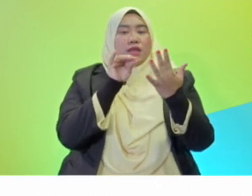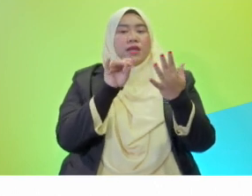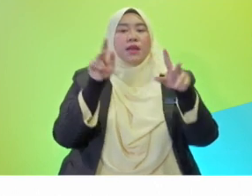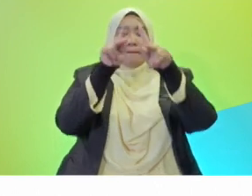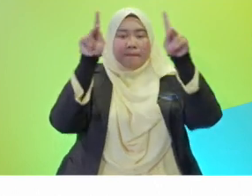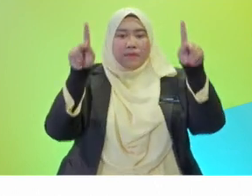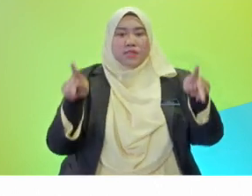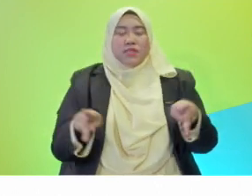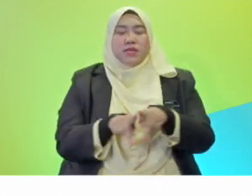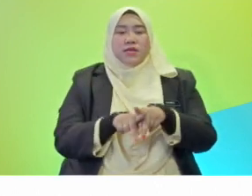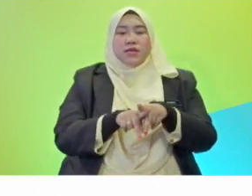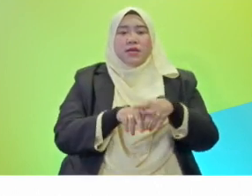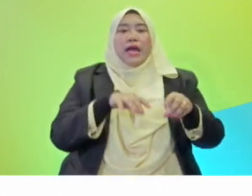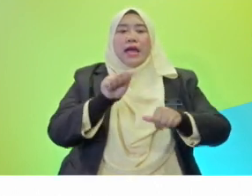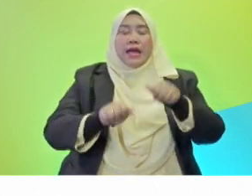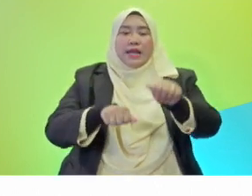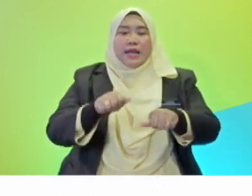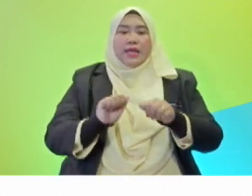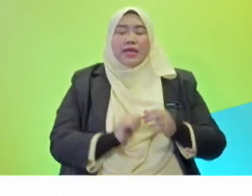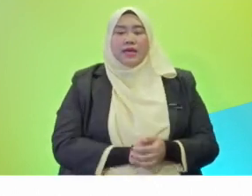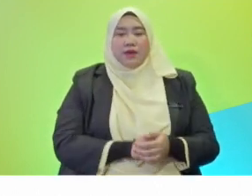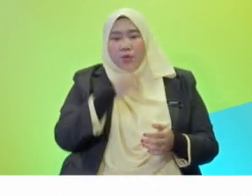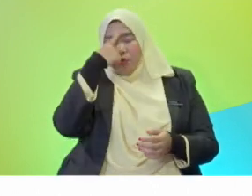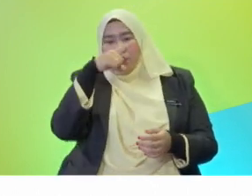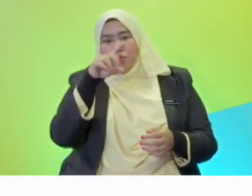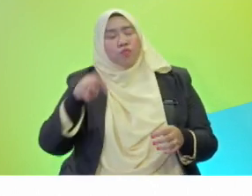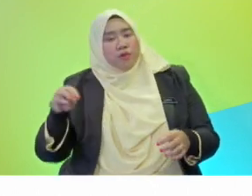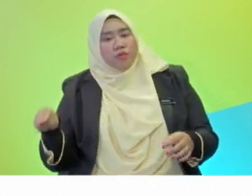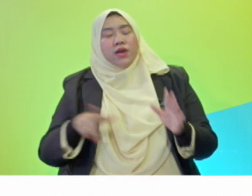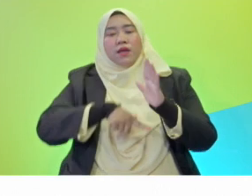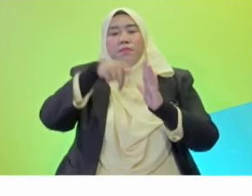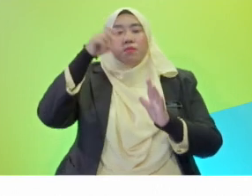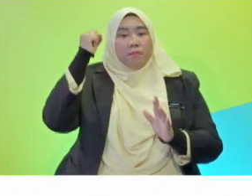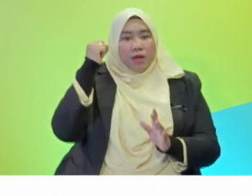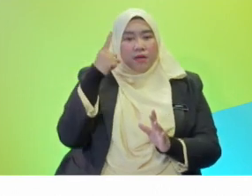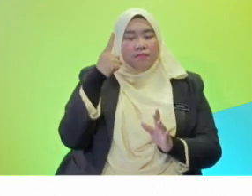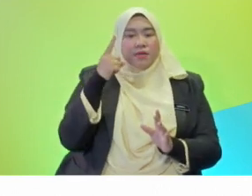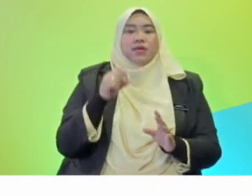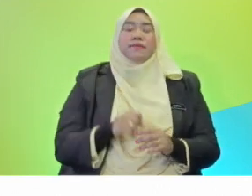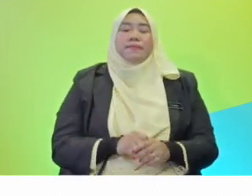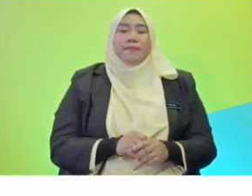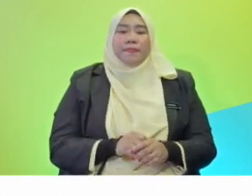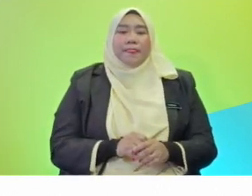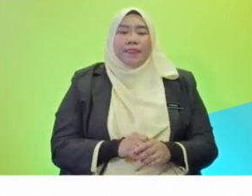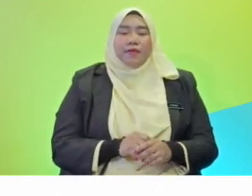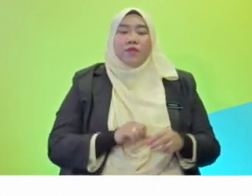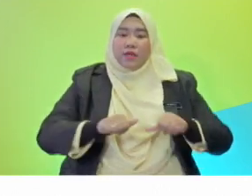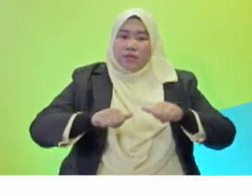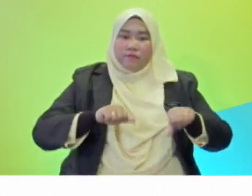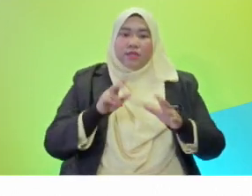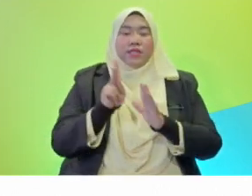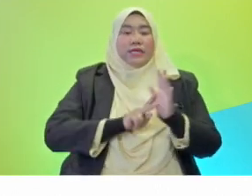akting yang memudahkan murid-murid untuk memahami isi dengan lebih mudah dan juga garis masa dan bagi aktivitas